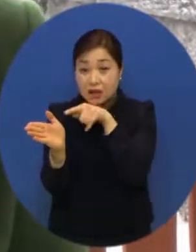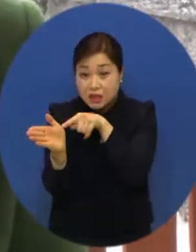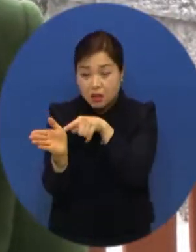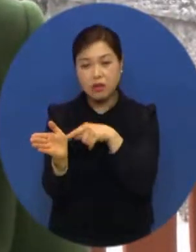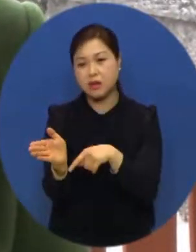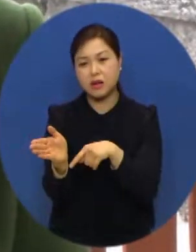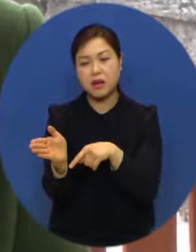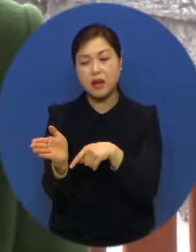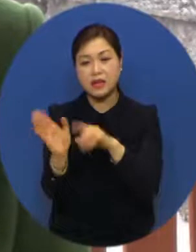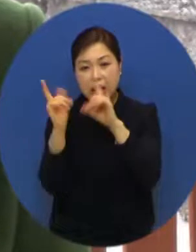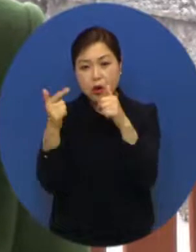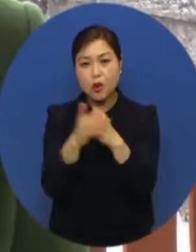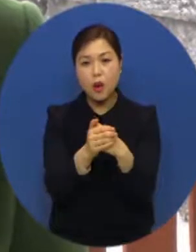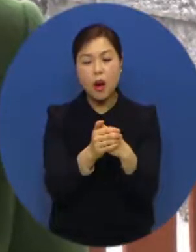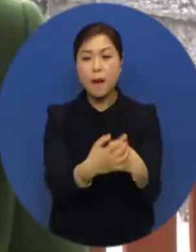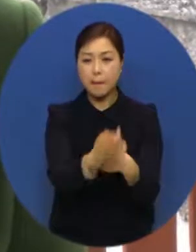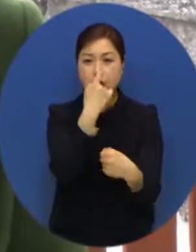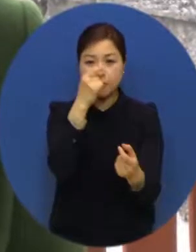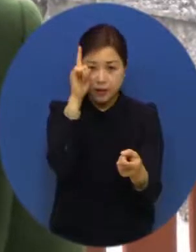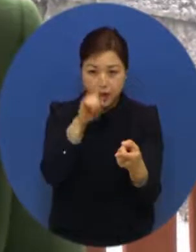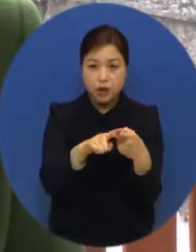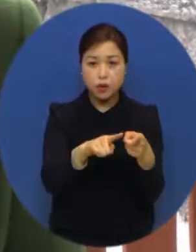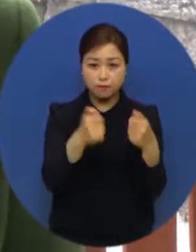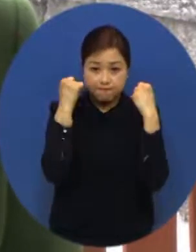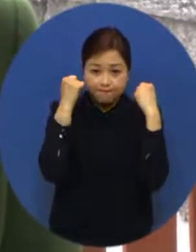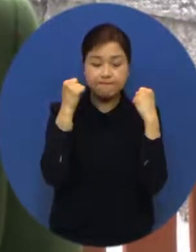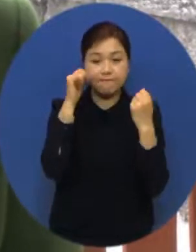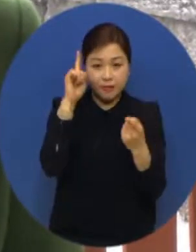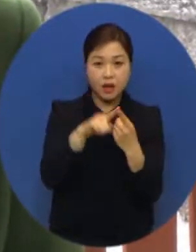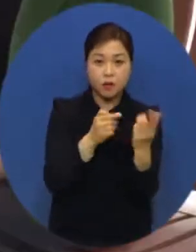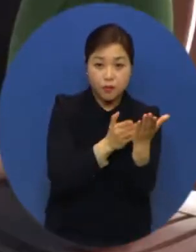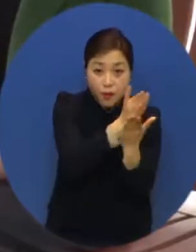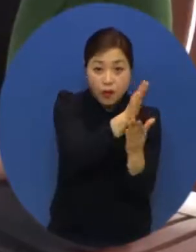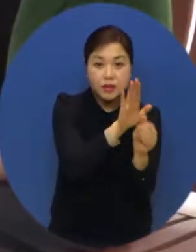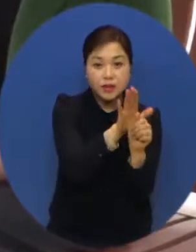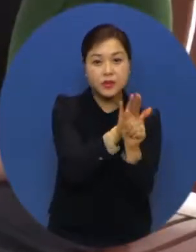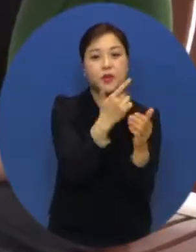저희가 키워주는 그런 작업들을 지금 준비하고 있습니다. 네.